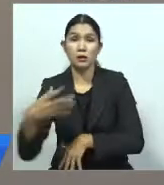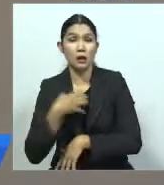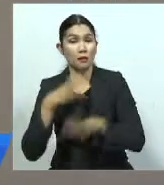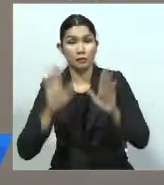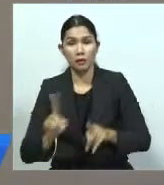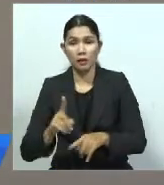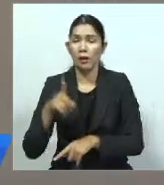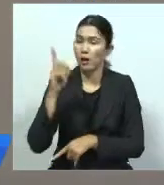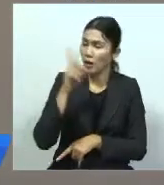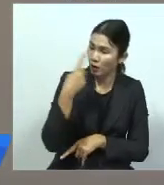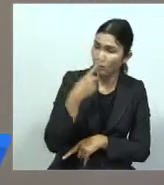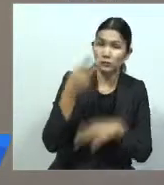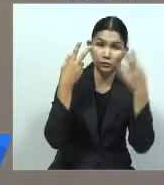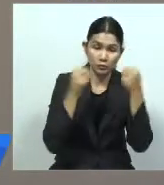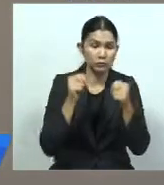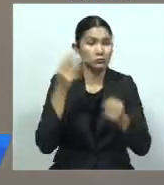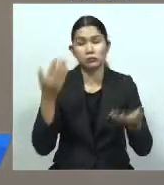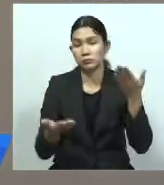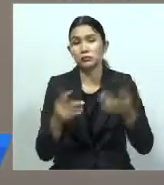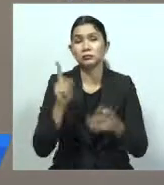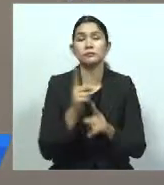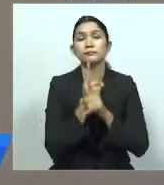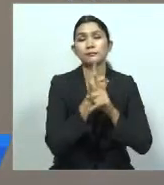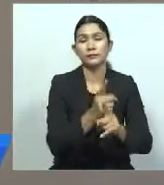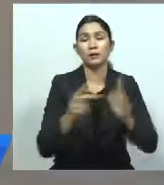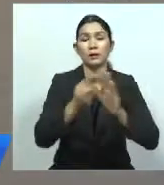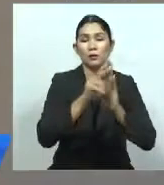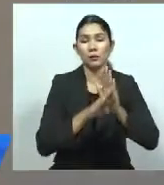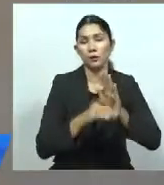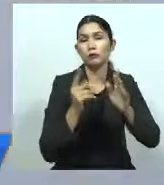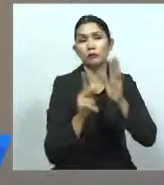ใครจะมาเป็นนายกรัฐมนตรีก็ต้องทำตามนโยบายของรั